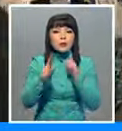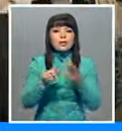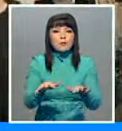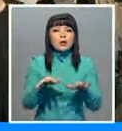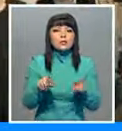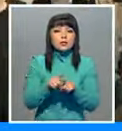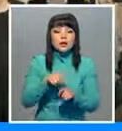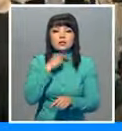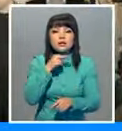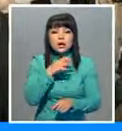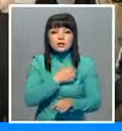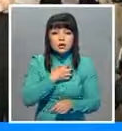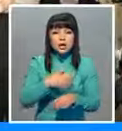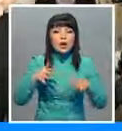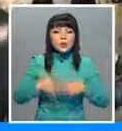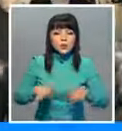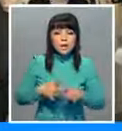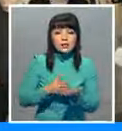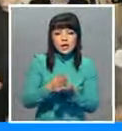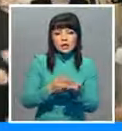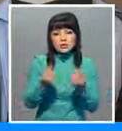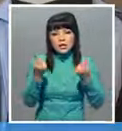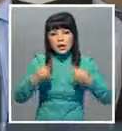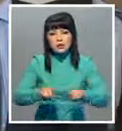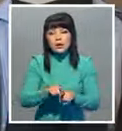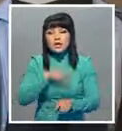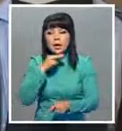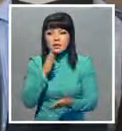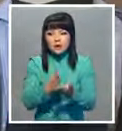парламенттегі ықпалын әлсіретіп, Грузияны саяси дағдарысқа ұрындыруы мүмкін.